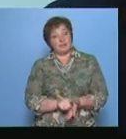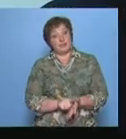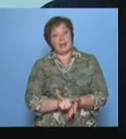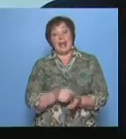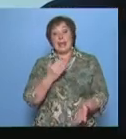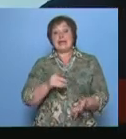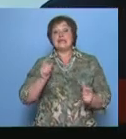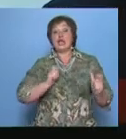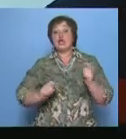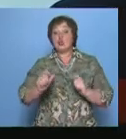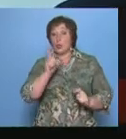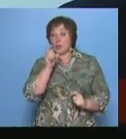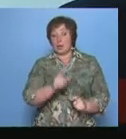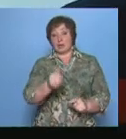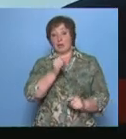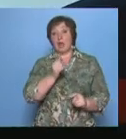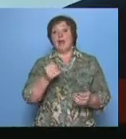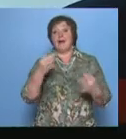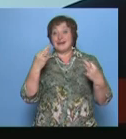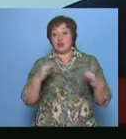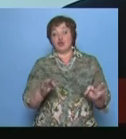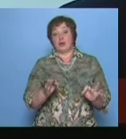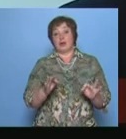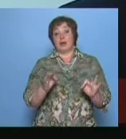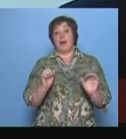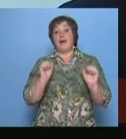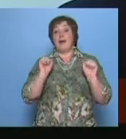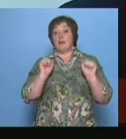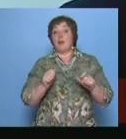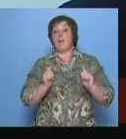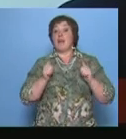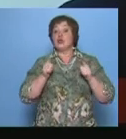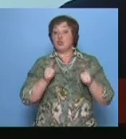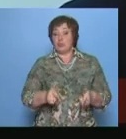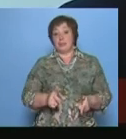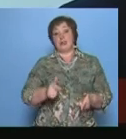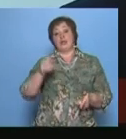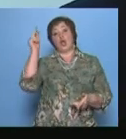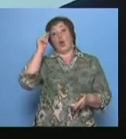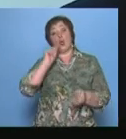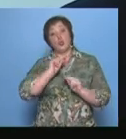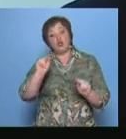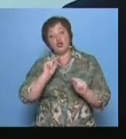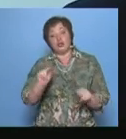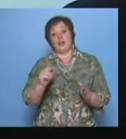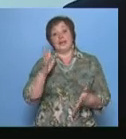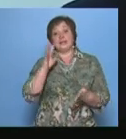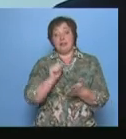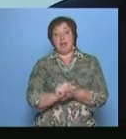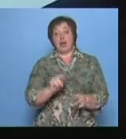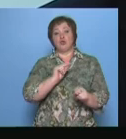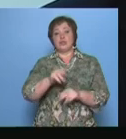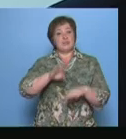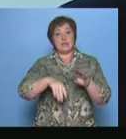ему позволили на льготных условиях поступить, несмотря на то, что его учили, занимались, делали его человеком, специалистом, не